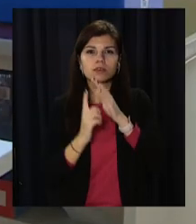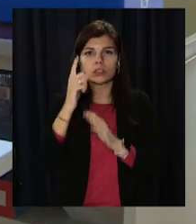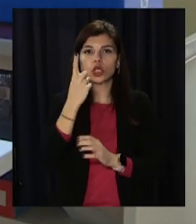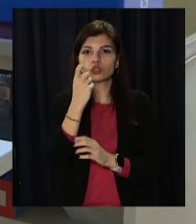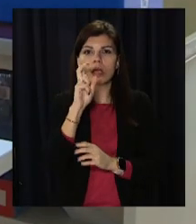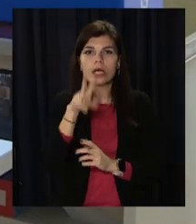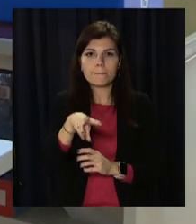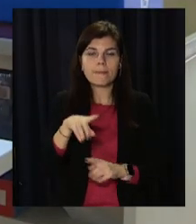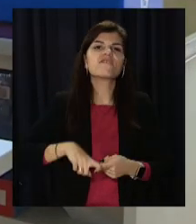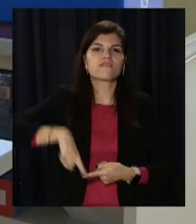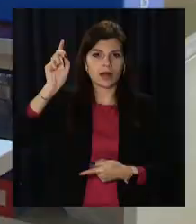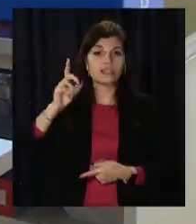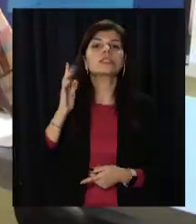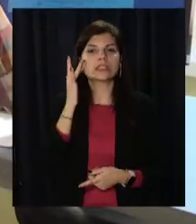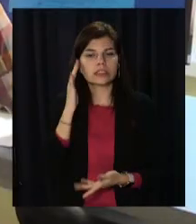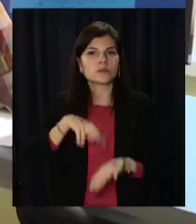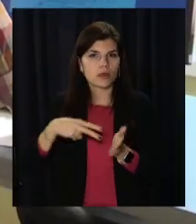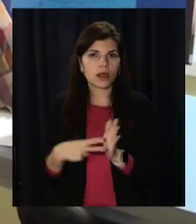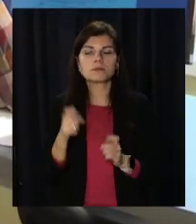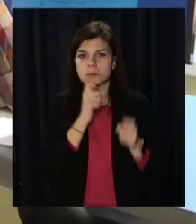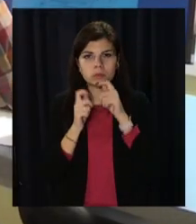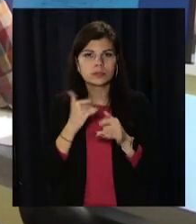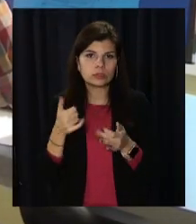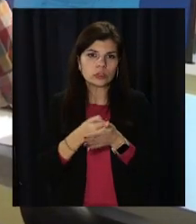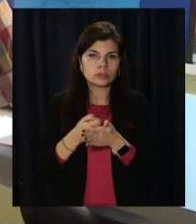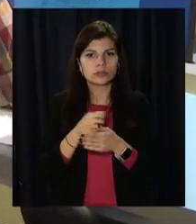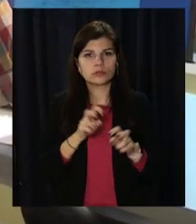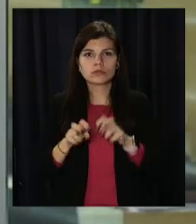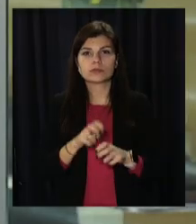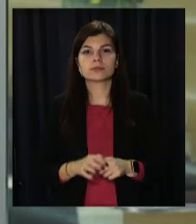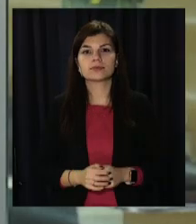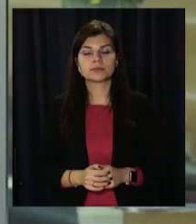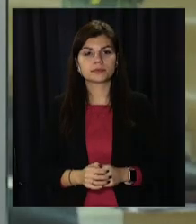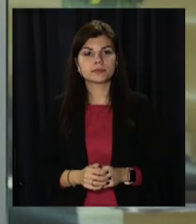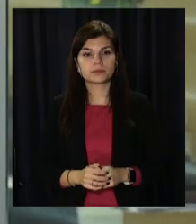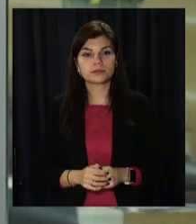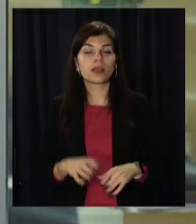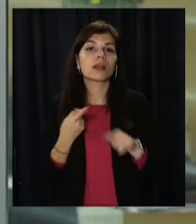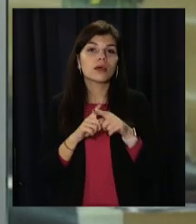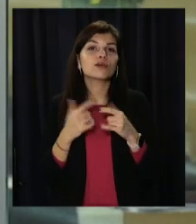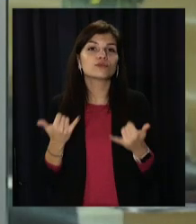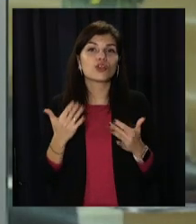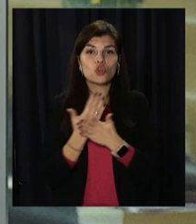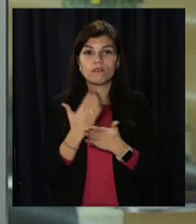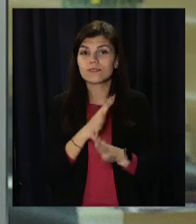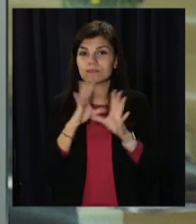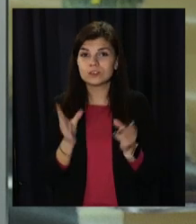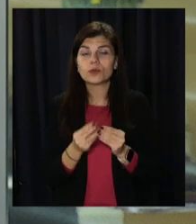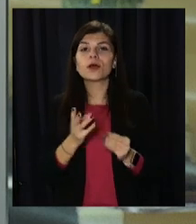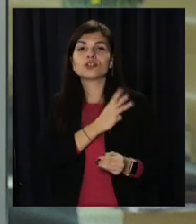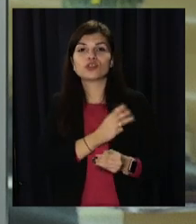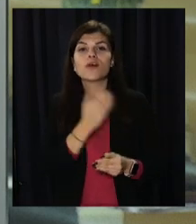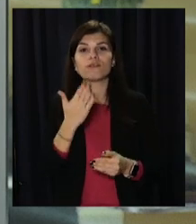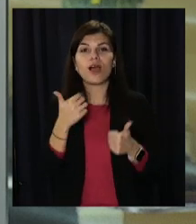100 кілометрів. Альона Вєтрова, Данило Мага, Open News, телеканал «Відкритий». На цьому у мене все. Бажаю вам